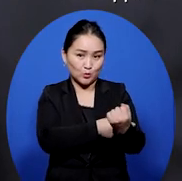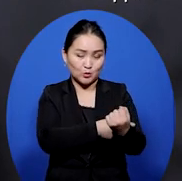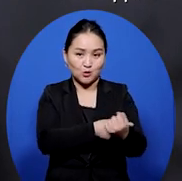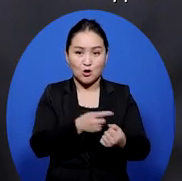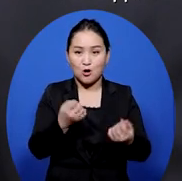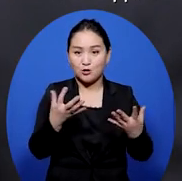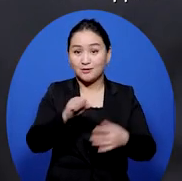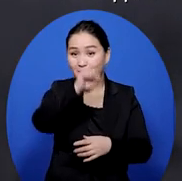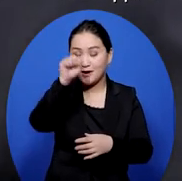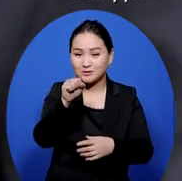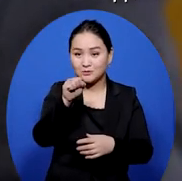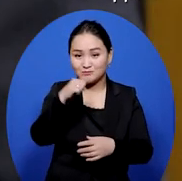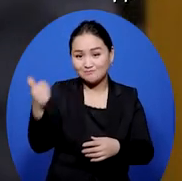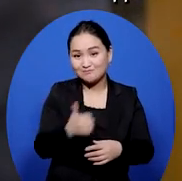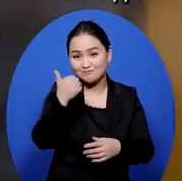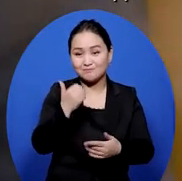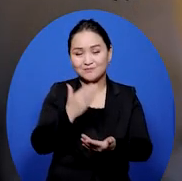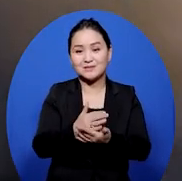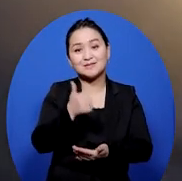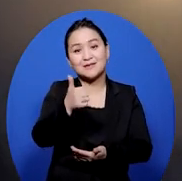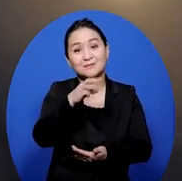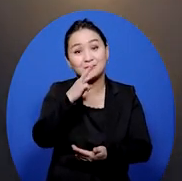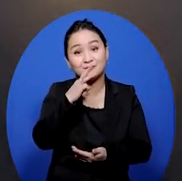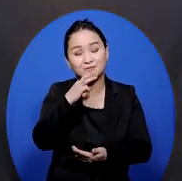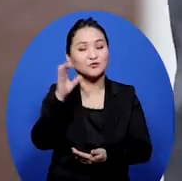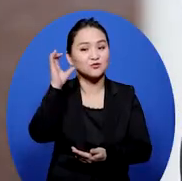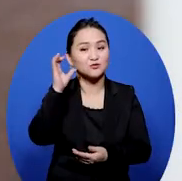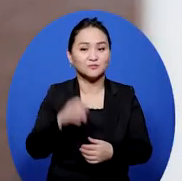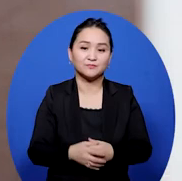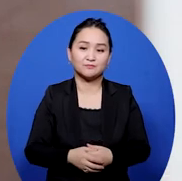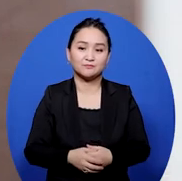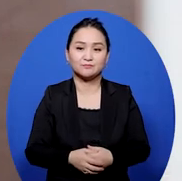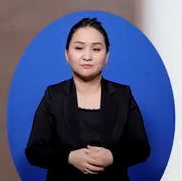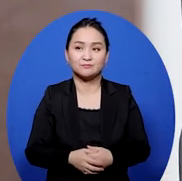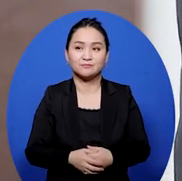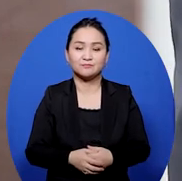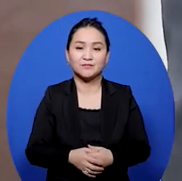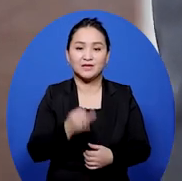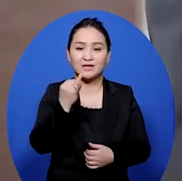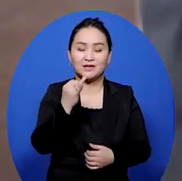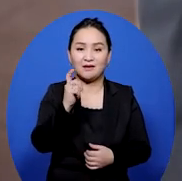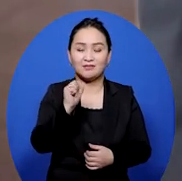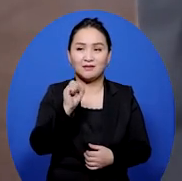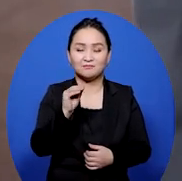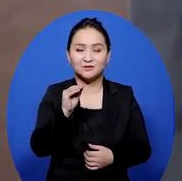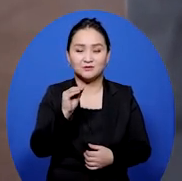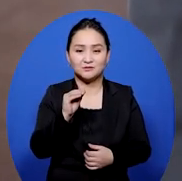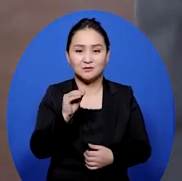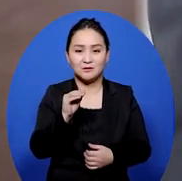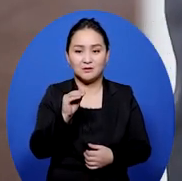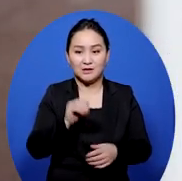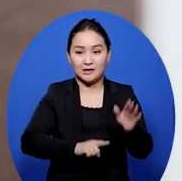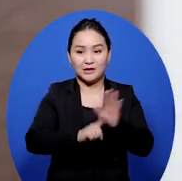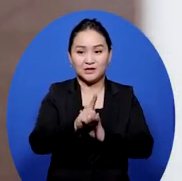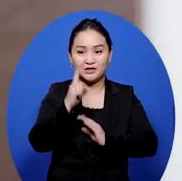төрж, олон асуудлыг цэгцэлж байгаа гэсэн ийм сайн мэдээг бид нар сонсоод байна. Тий, одоо манай ий халамж хоригнам нэвтрээд